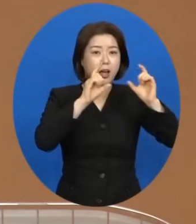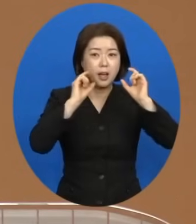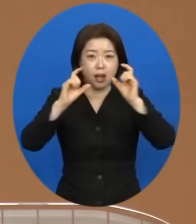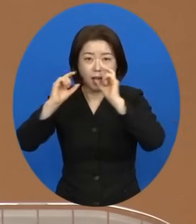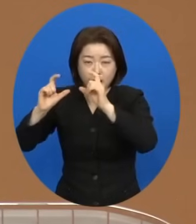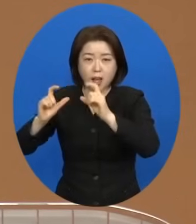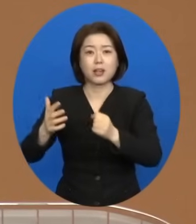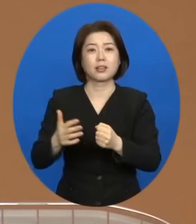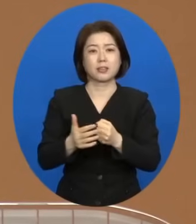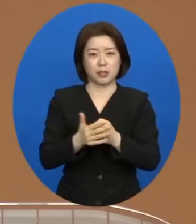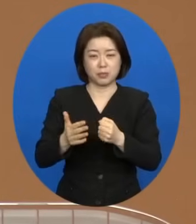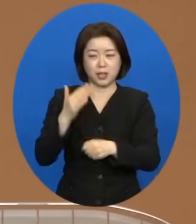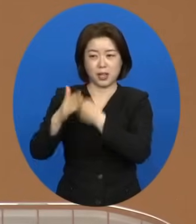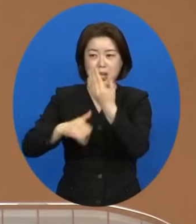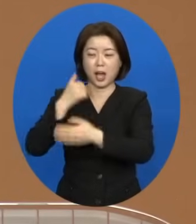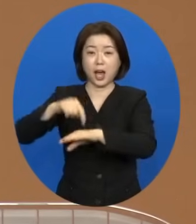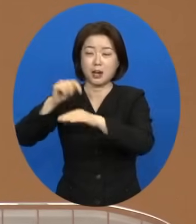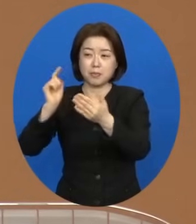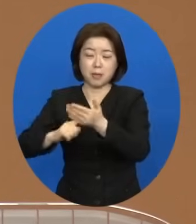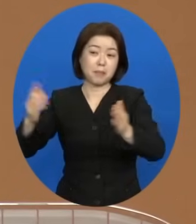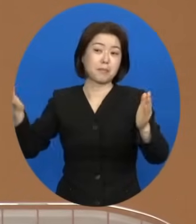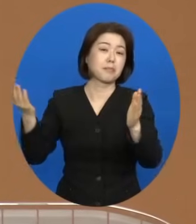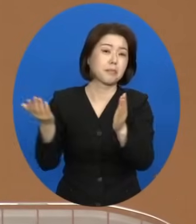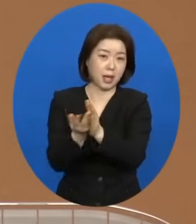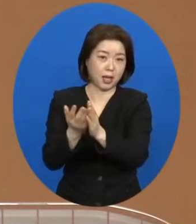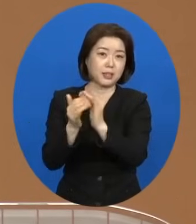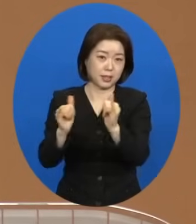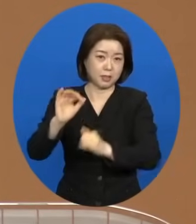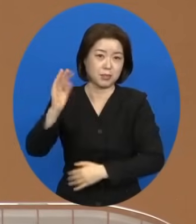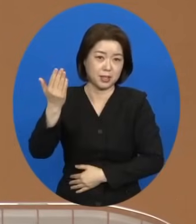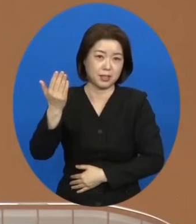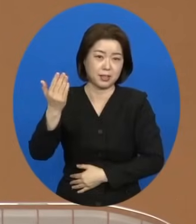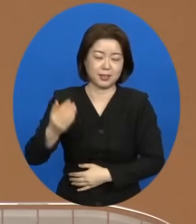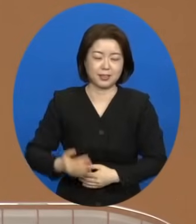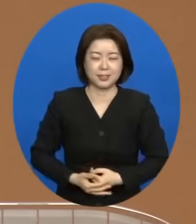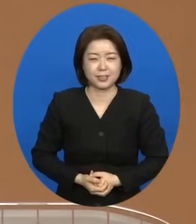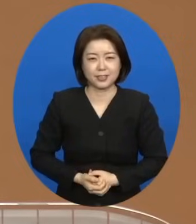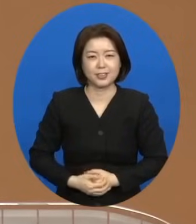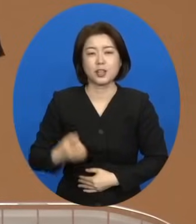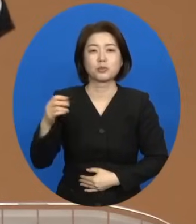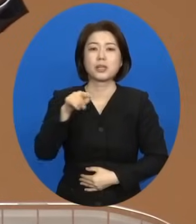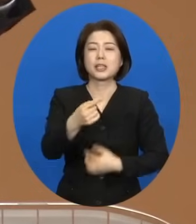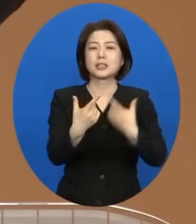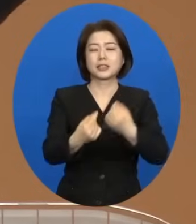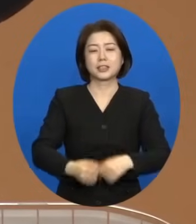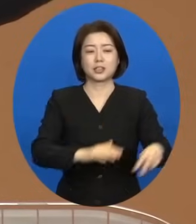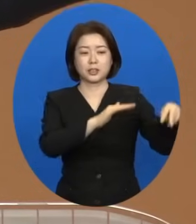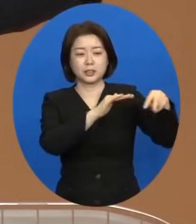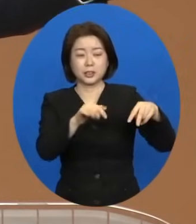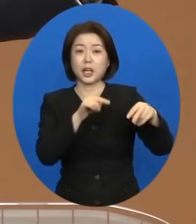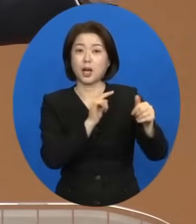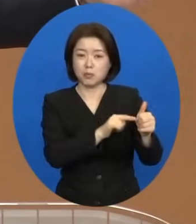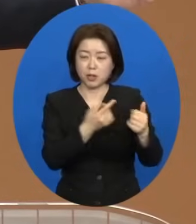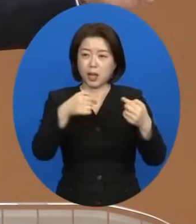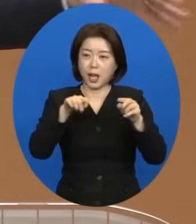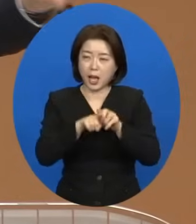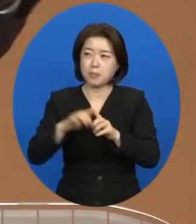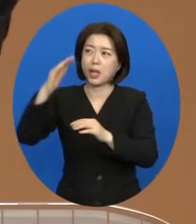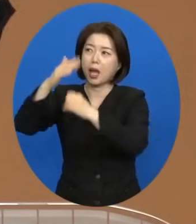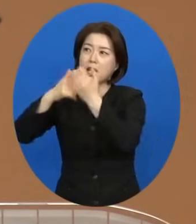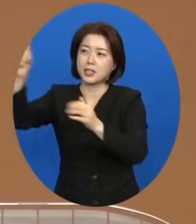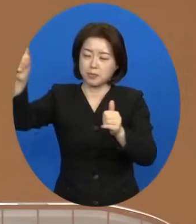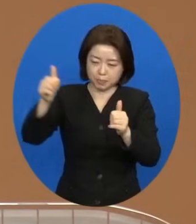때문에 하나님 마음에 또한 맞는 사람이 된 것이죠 또한 그러한 사무엘과 하나님이 함께하셨기 때문